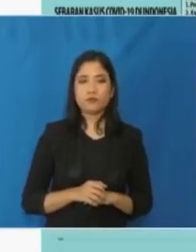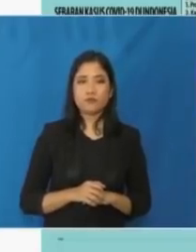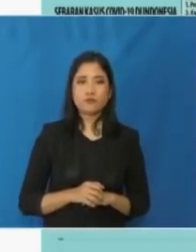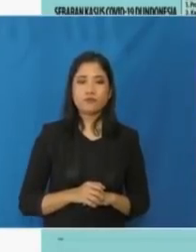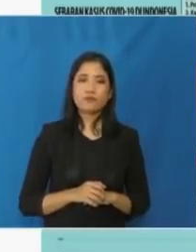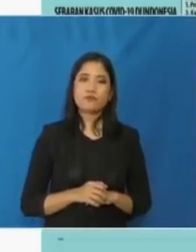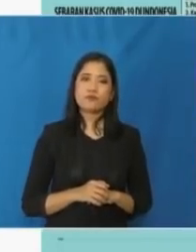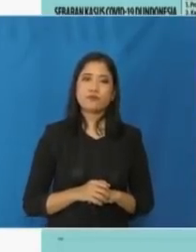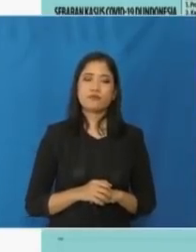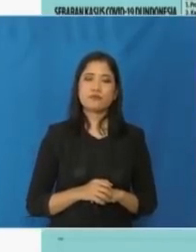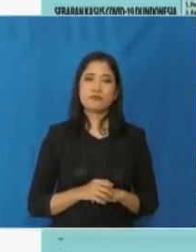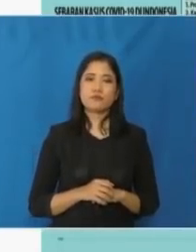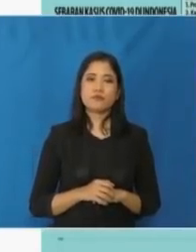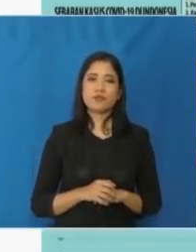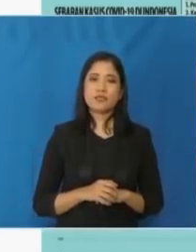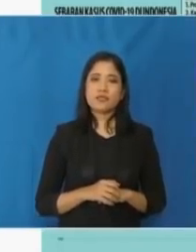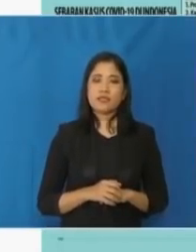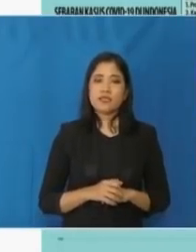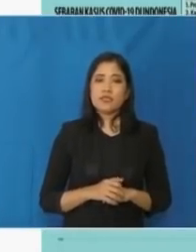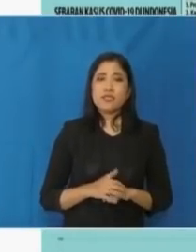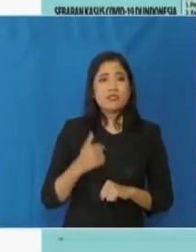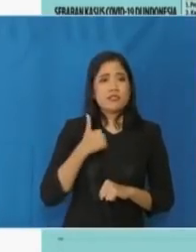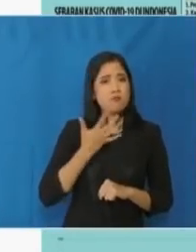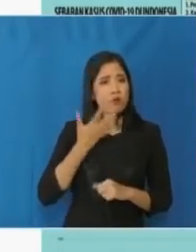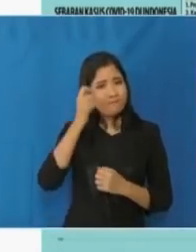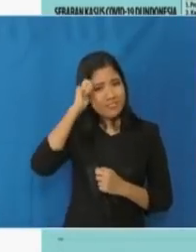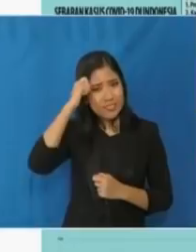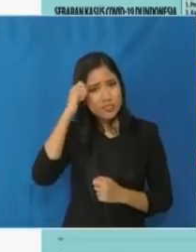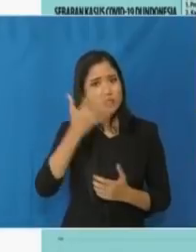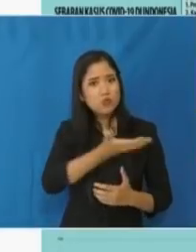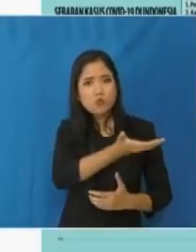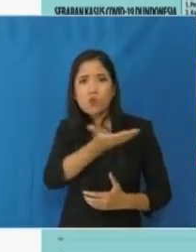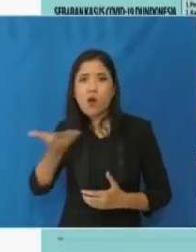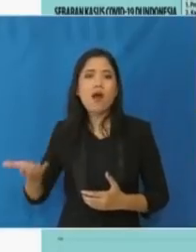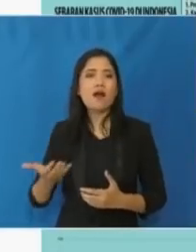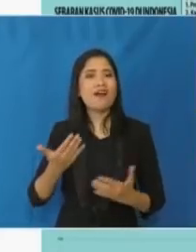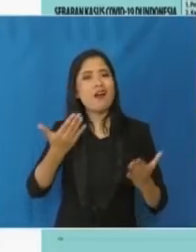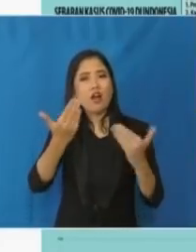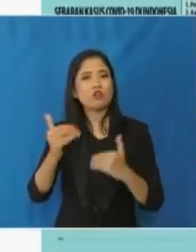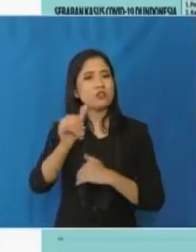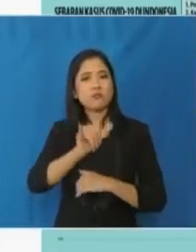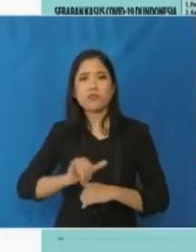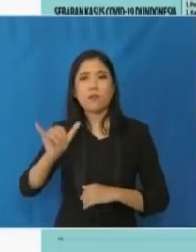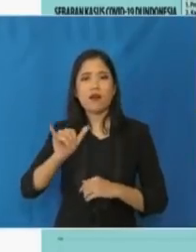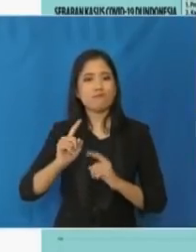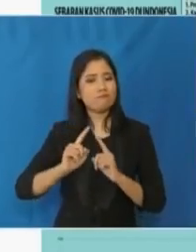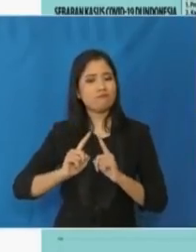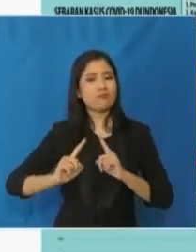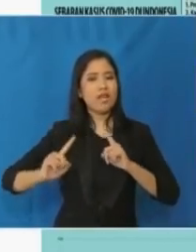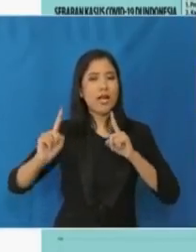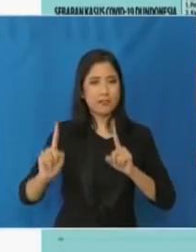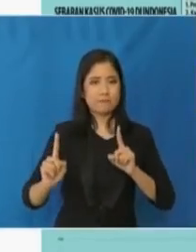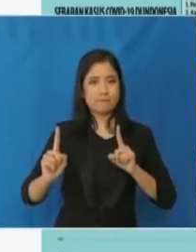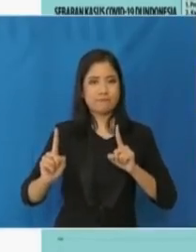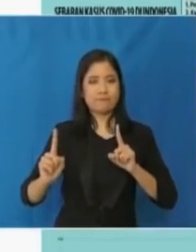akumulatif Oke saya Ingatkan Kembali surat serah mari sama-sama kita menjaga jarak Hai